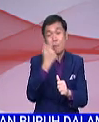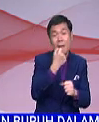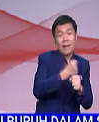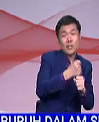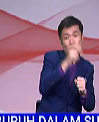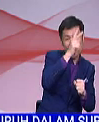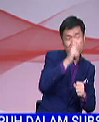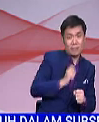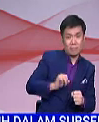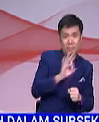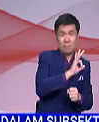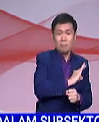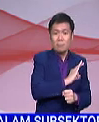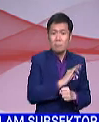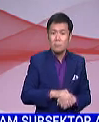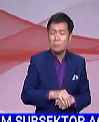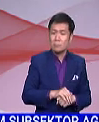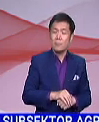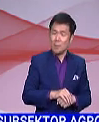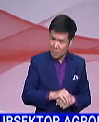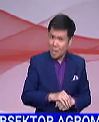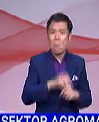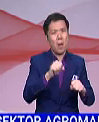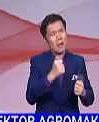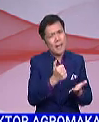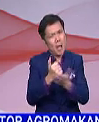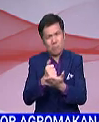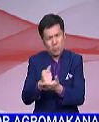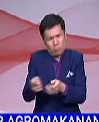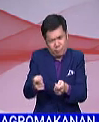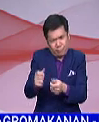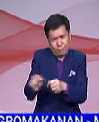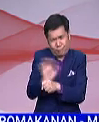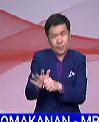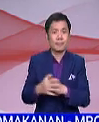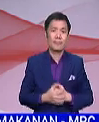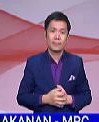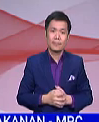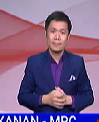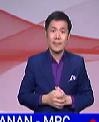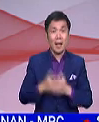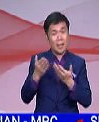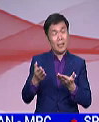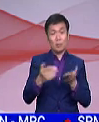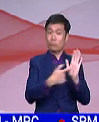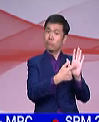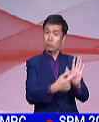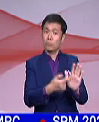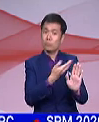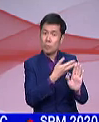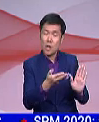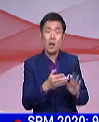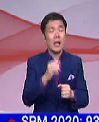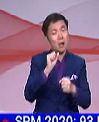yang tidak terlibat secara langsung di lapangan dalam memerangi pandemik COVID. Ini menunjukkan kebersamaan di antara